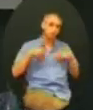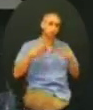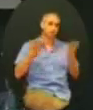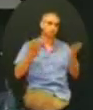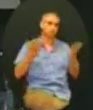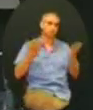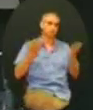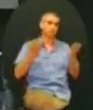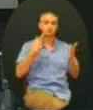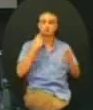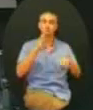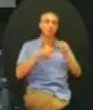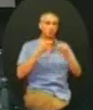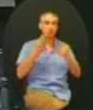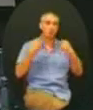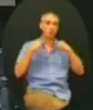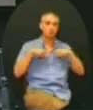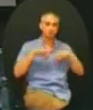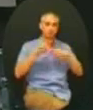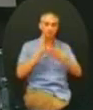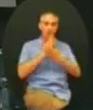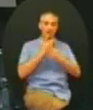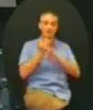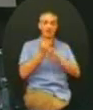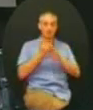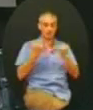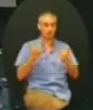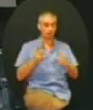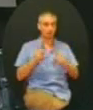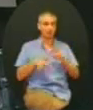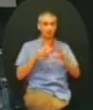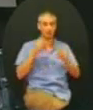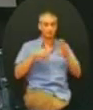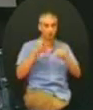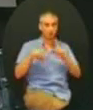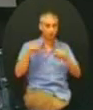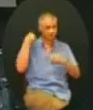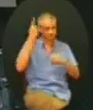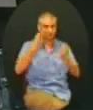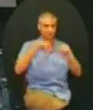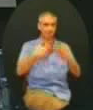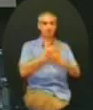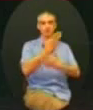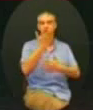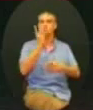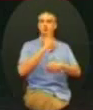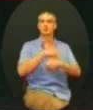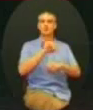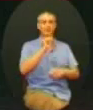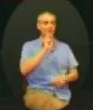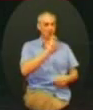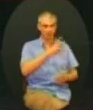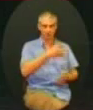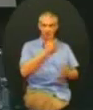הזאת. כלומר, הבחירות ליו"ר, ההחלטה על הקדמה תהיה עכשיו. הבחירות ליו"ר תהיינה בוועידה הבאה. דוקטור אבי עופר, תודה